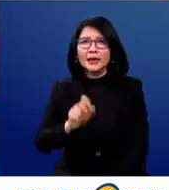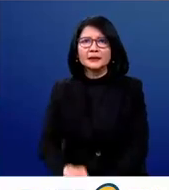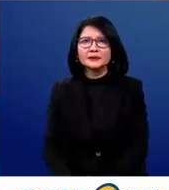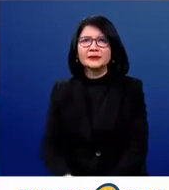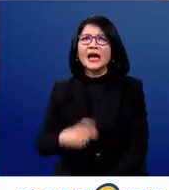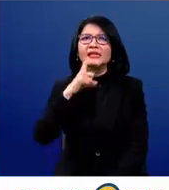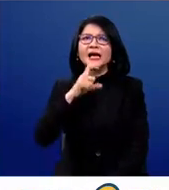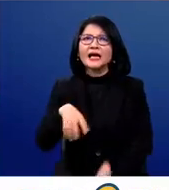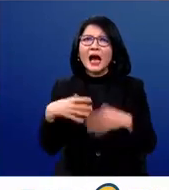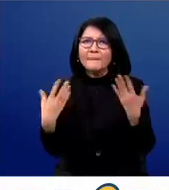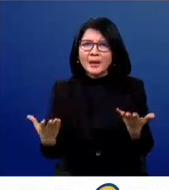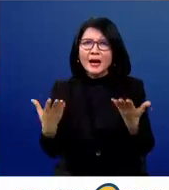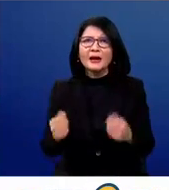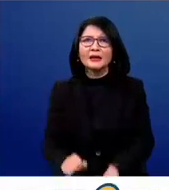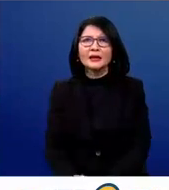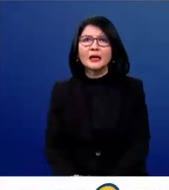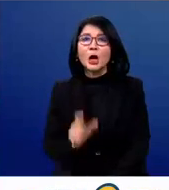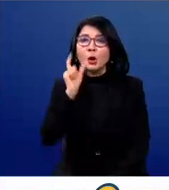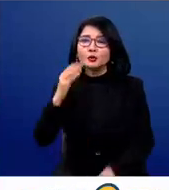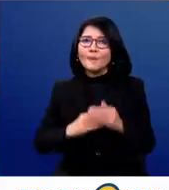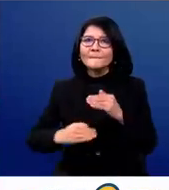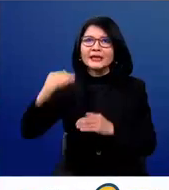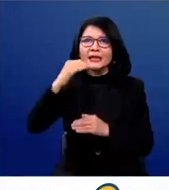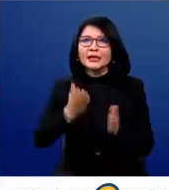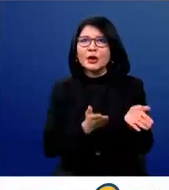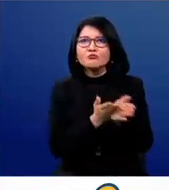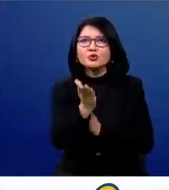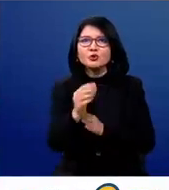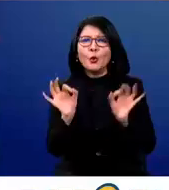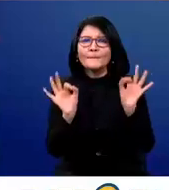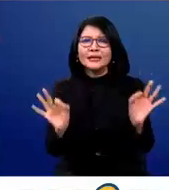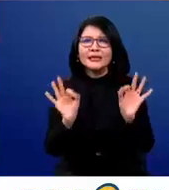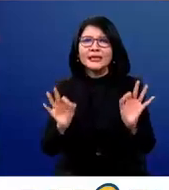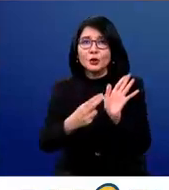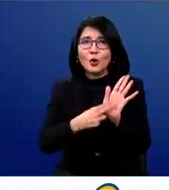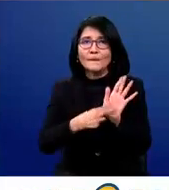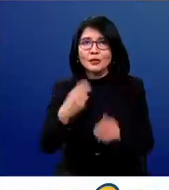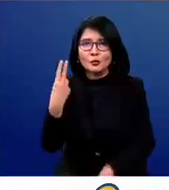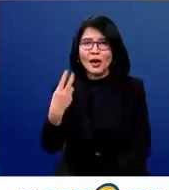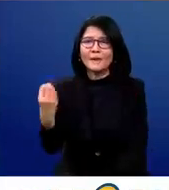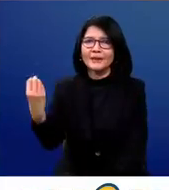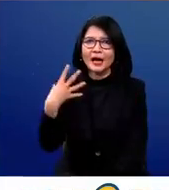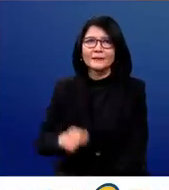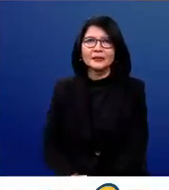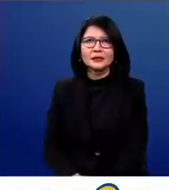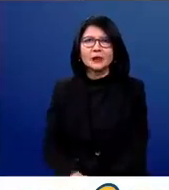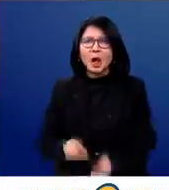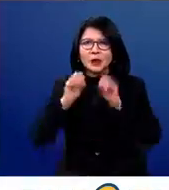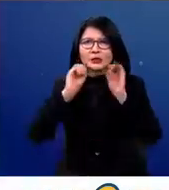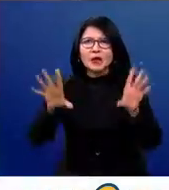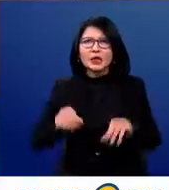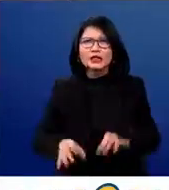Langkah apa yang akan anda lakukan untuk meningkatkan kualitas pendidikan di Sulawesi Tengah jelas pendidikan kita di